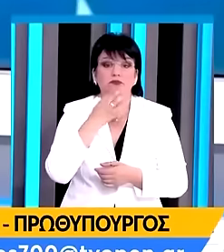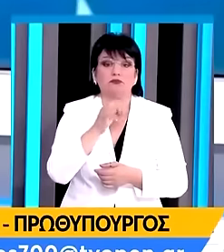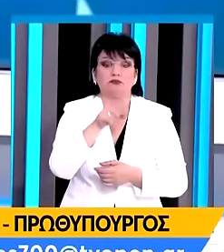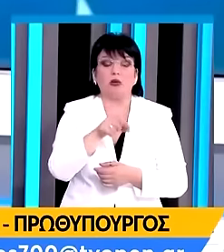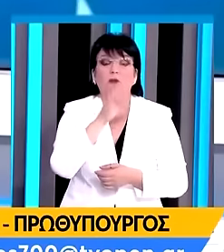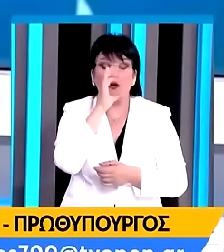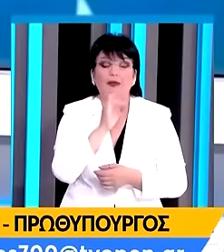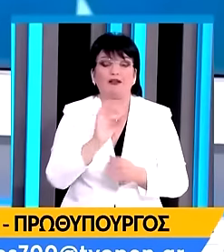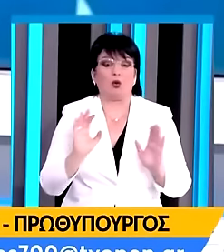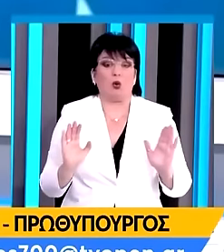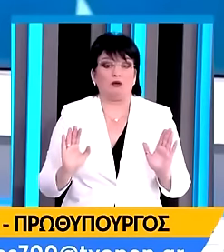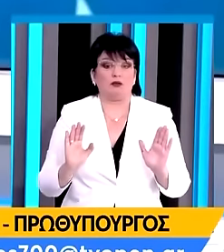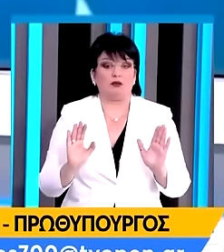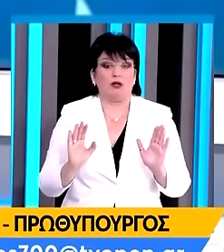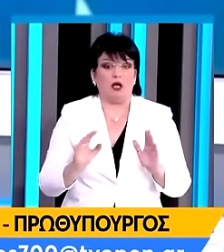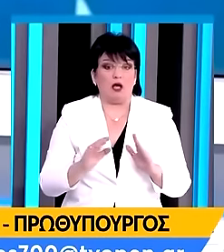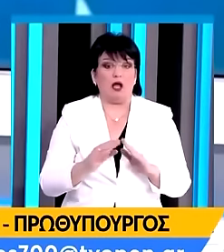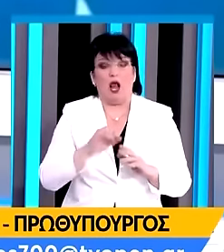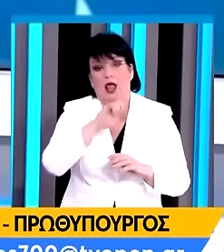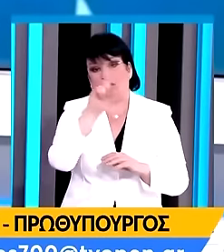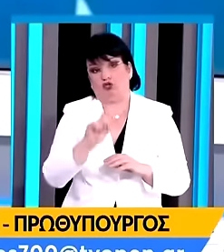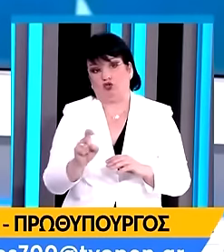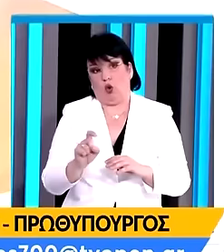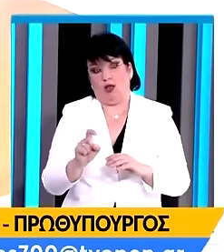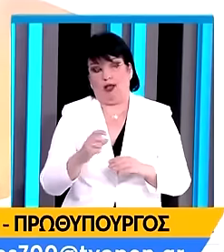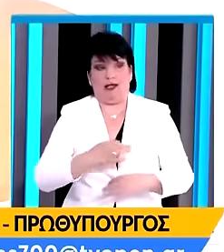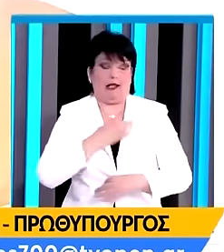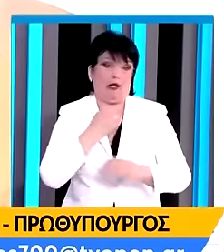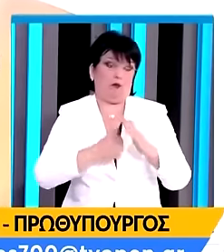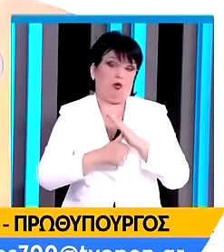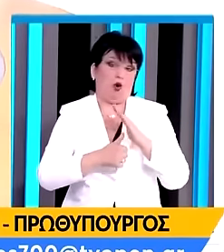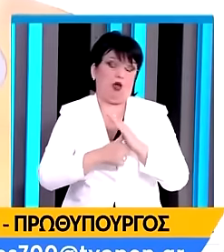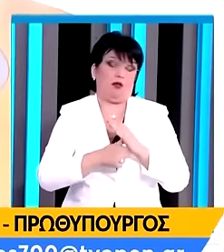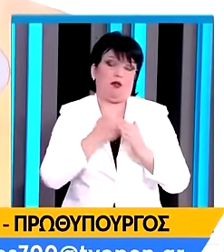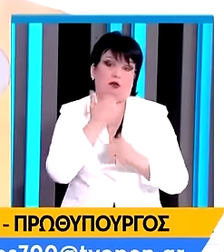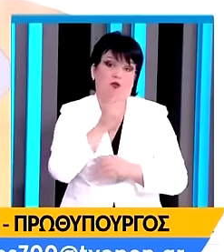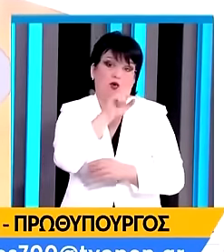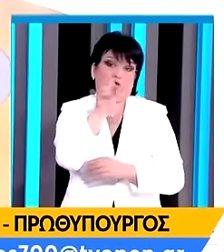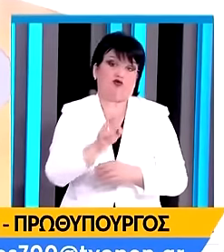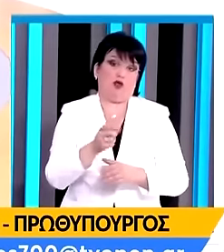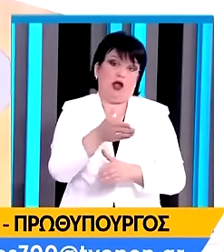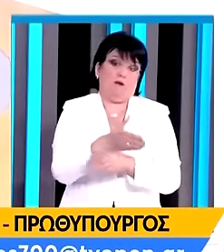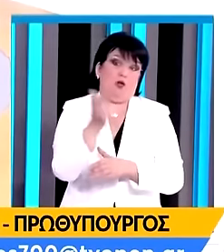μια πραγματικότητα. Όμως, όχι όμως για να ζήσει, κύριε Πρόεδρε. Όχι για να ζήσει. Γι' αυτό λέω. Λοιπόν,